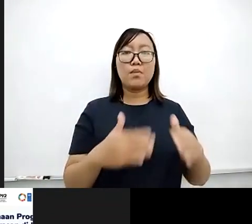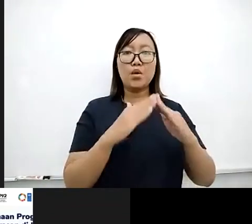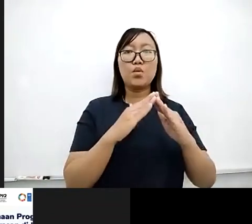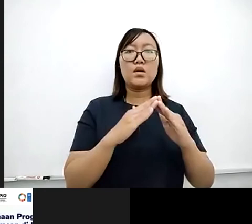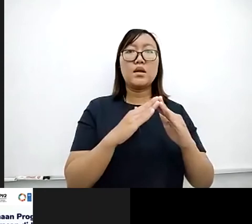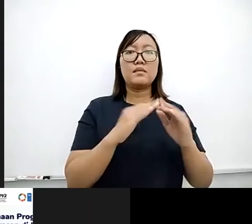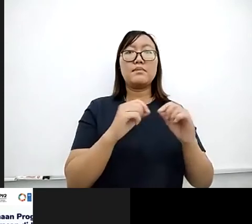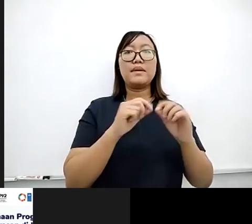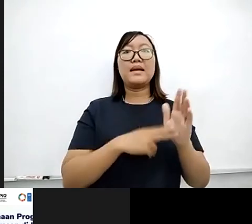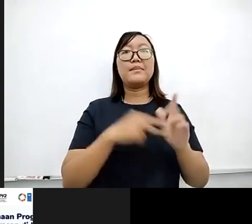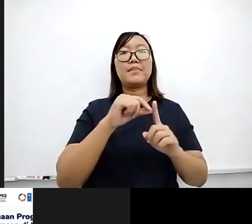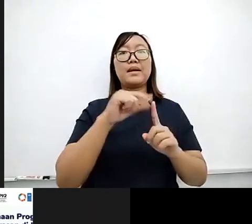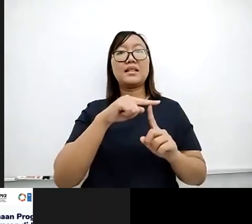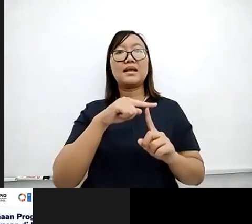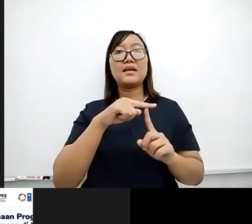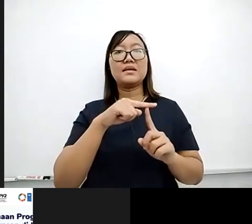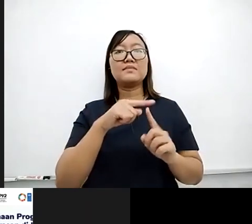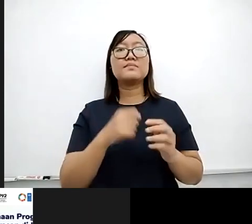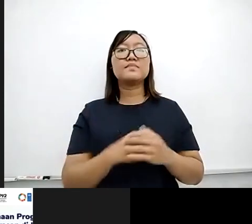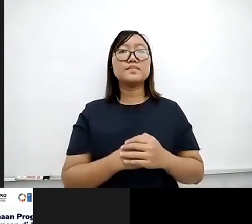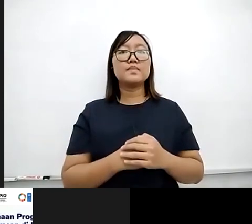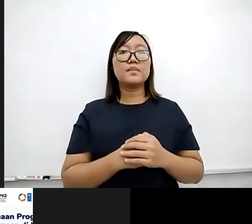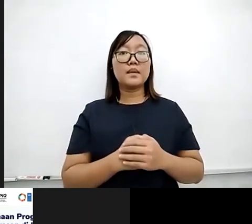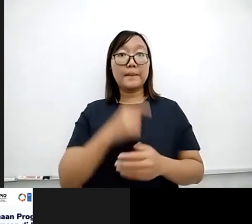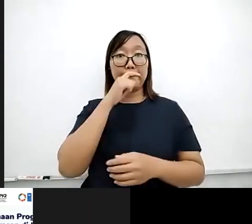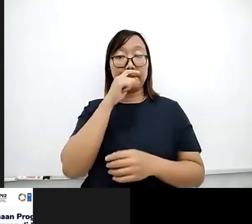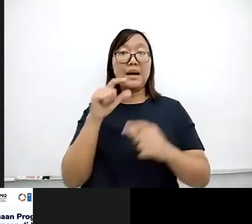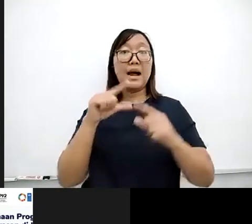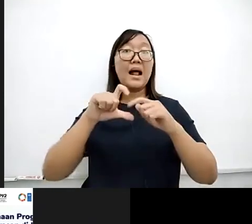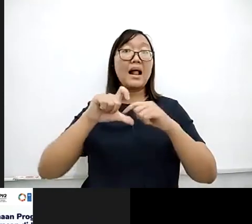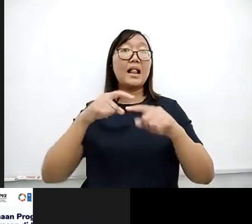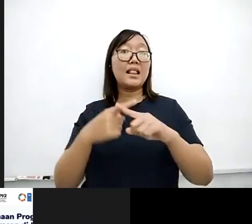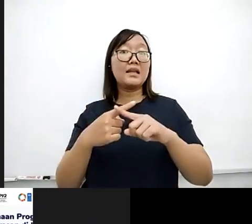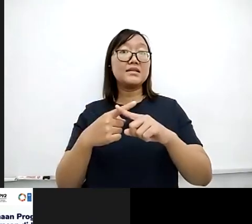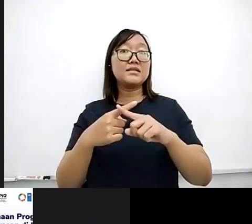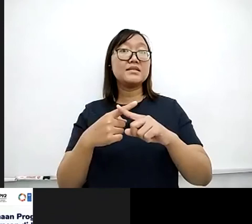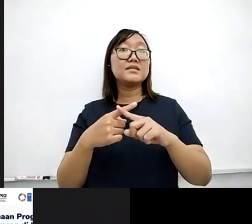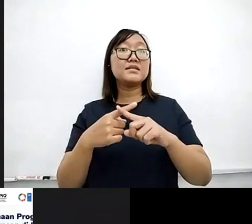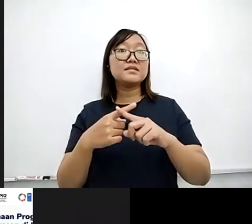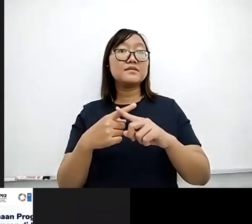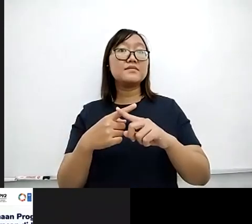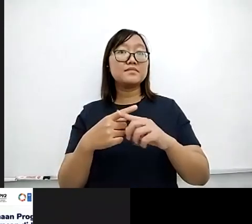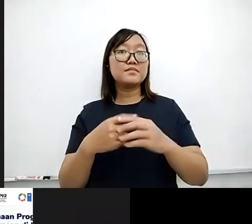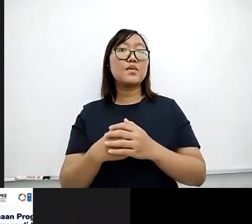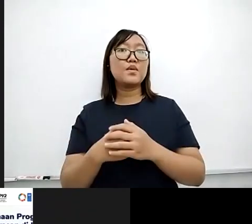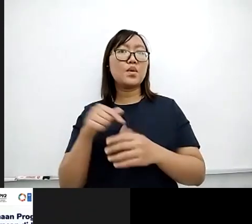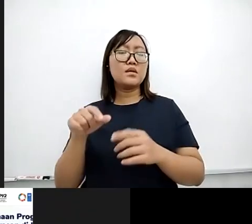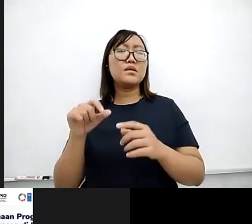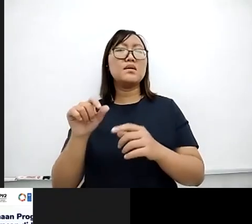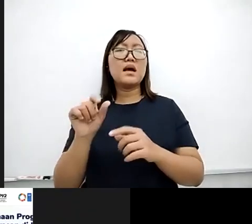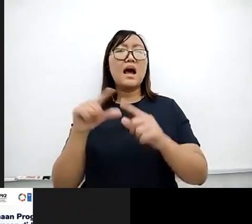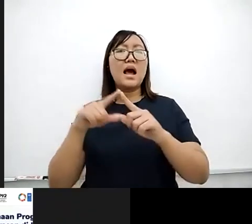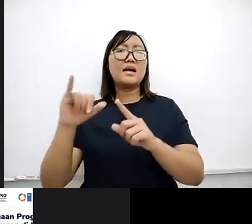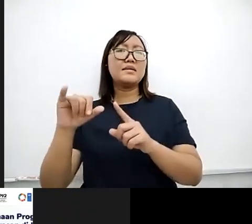BNPT dan beliau juga Pak Alex juga di di inian iPad studi feat